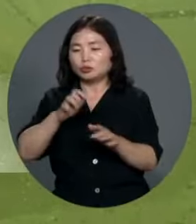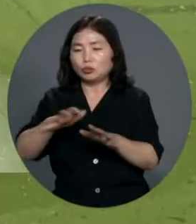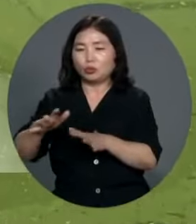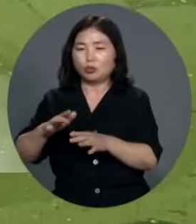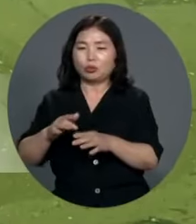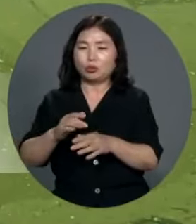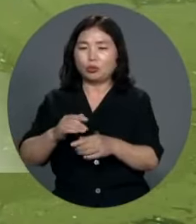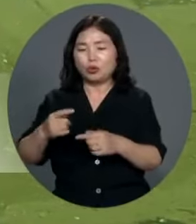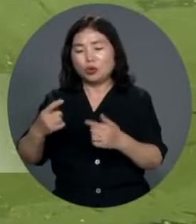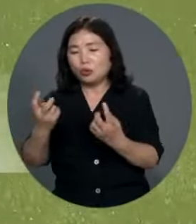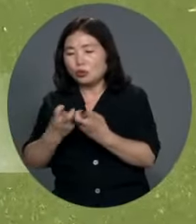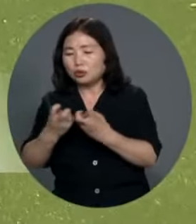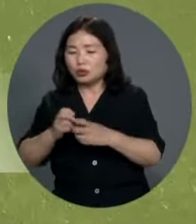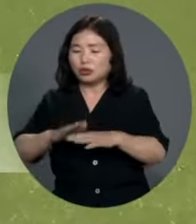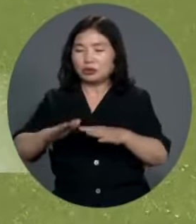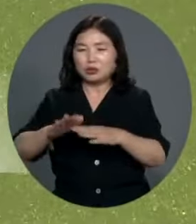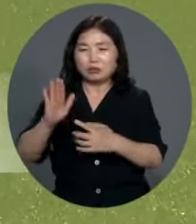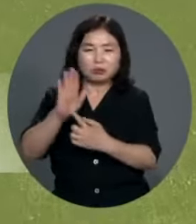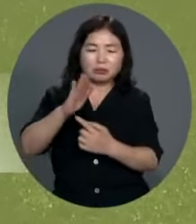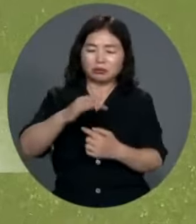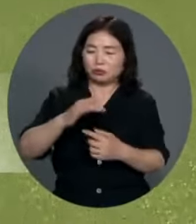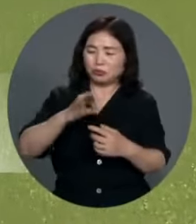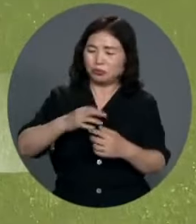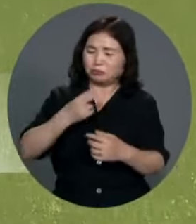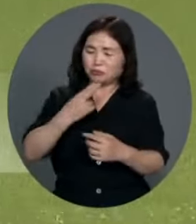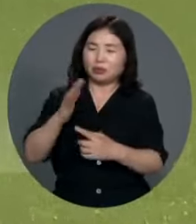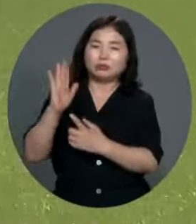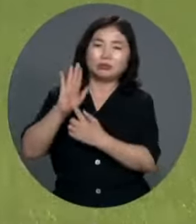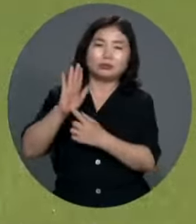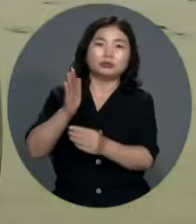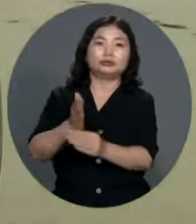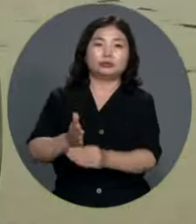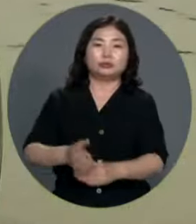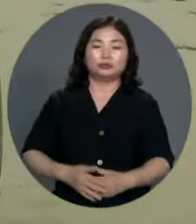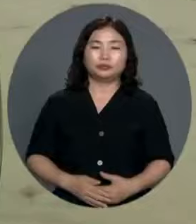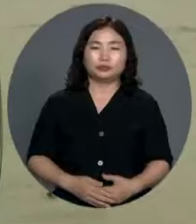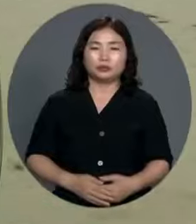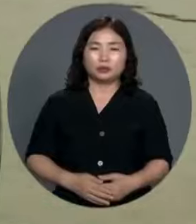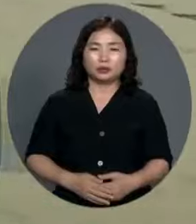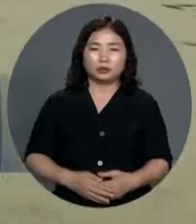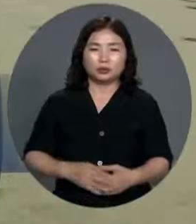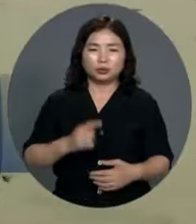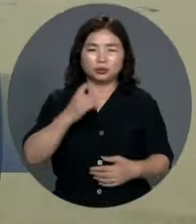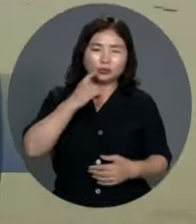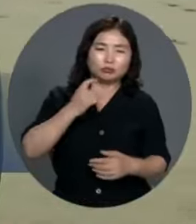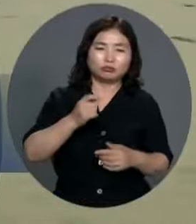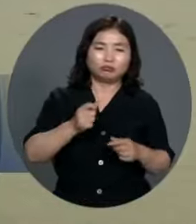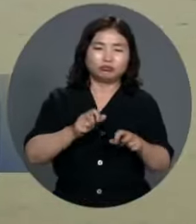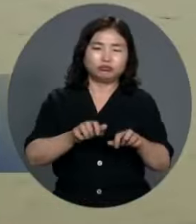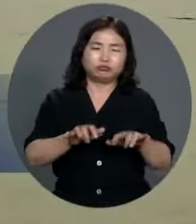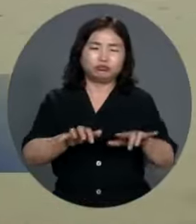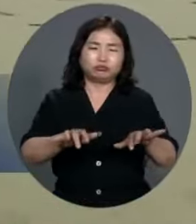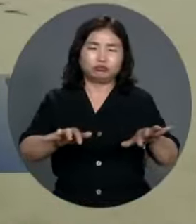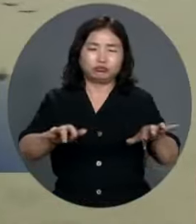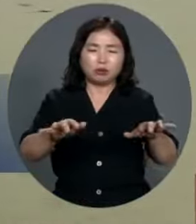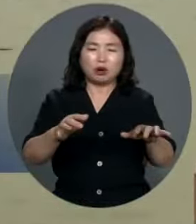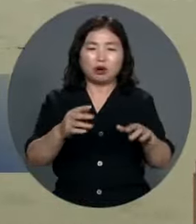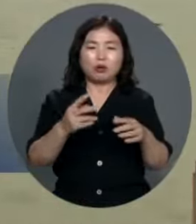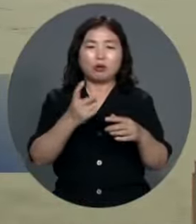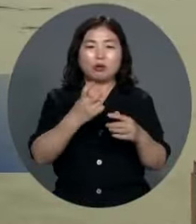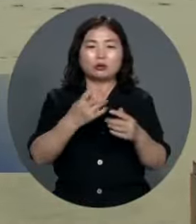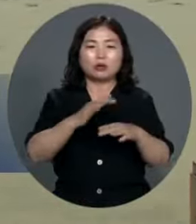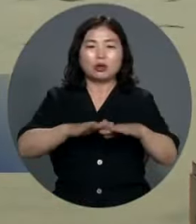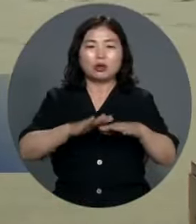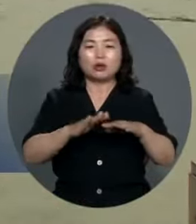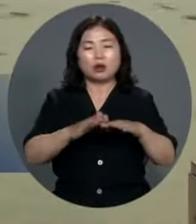제거선 운영과 같은 실효성 없는 녹조 대책만 내놓고 있습니다. 이런 독성 물질이 들어가는 것을 조금이라도